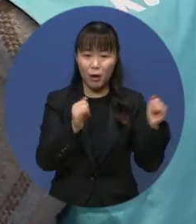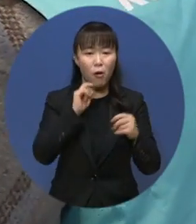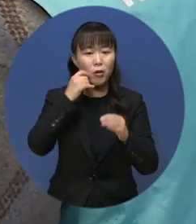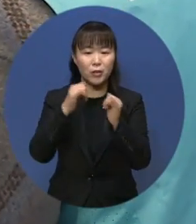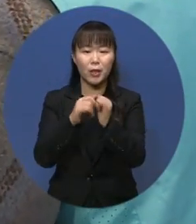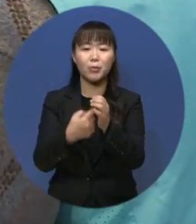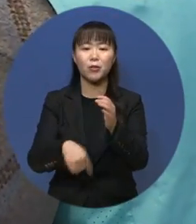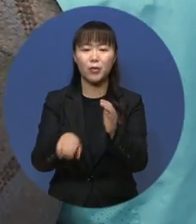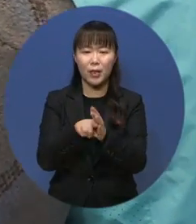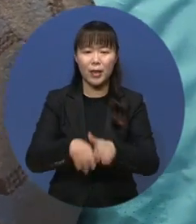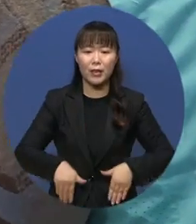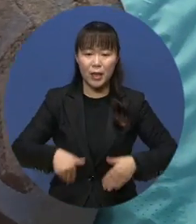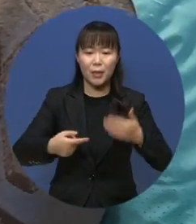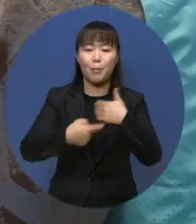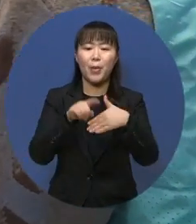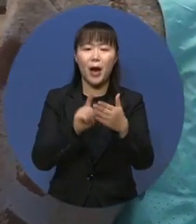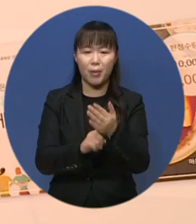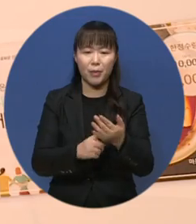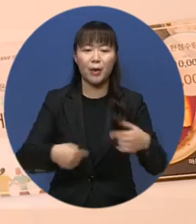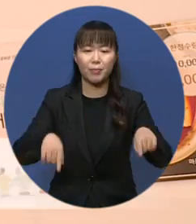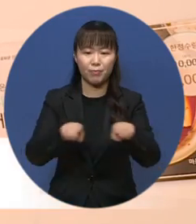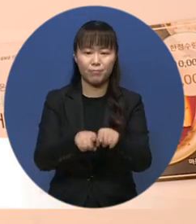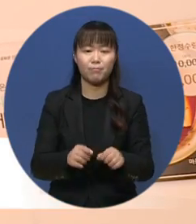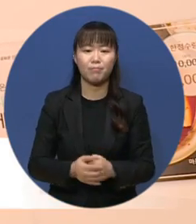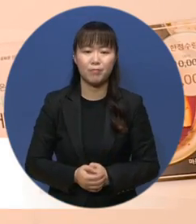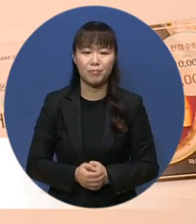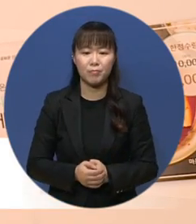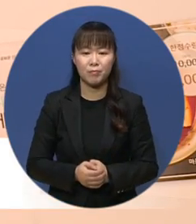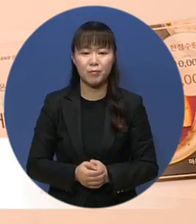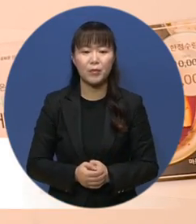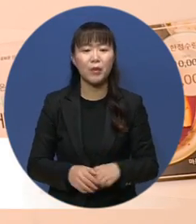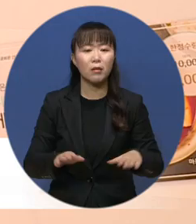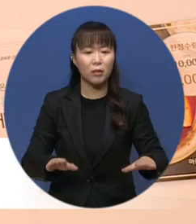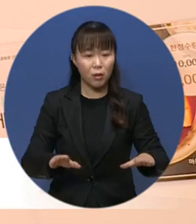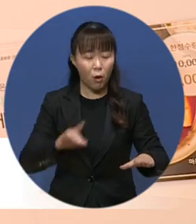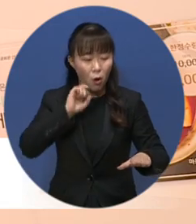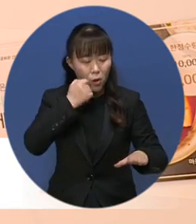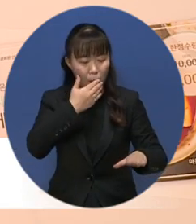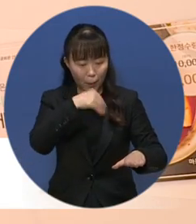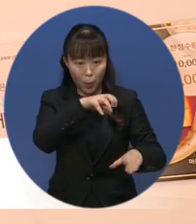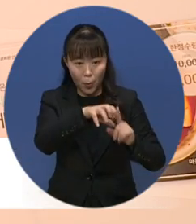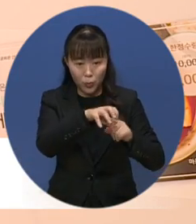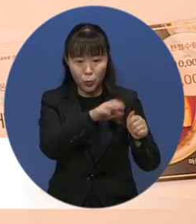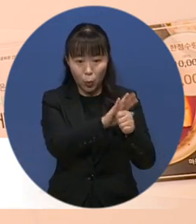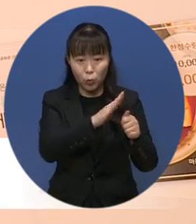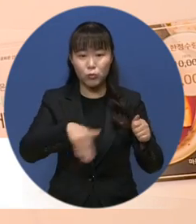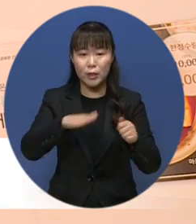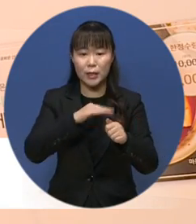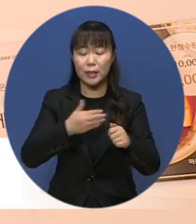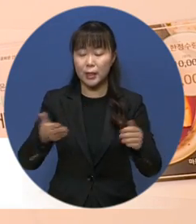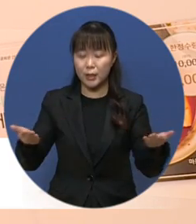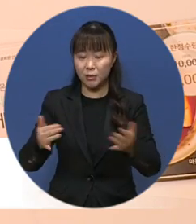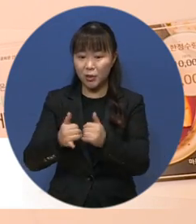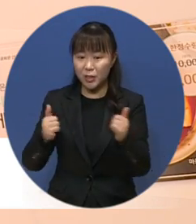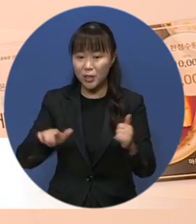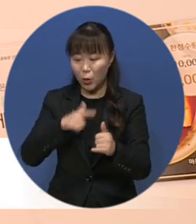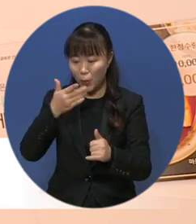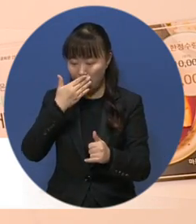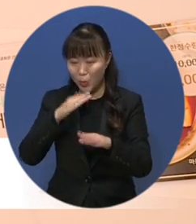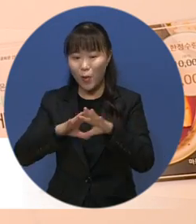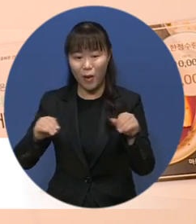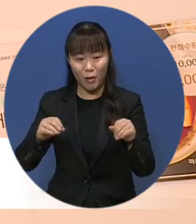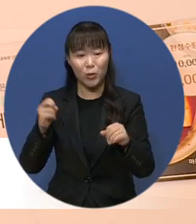위한 따뜻한 마음을 더했습니다. 이 어려운 식당들도 돕고 또 우리 직원들의 저녁거리도 해결하고